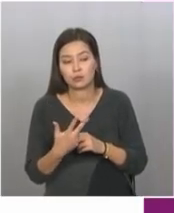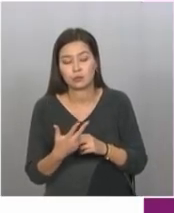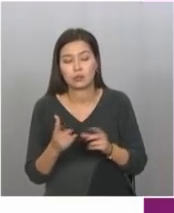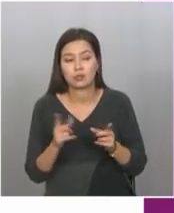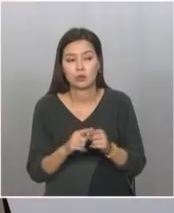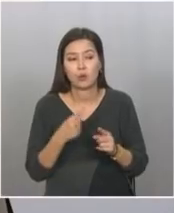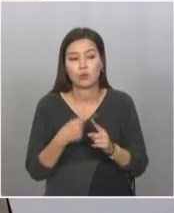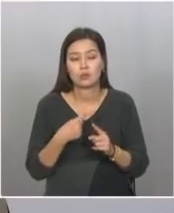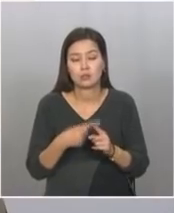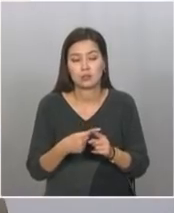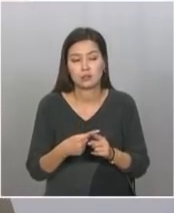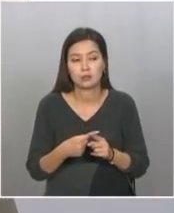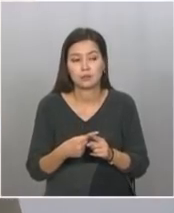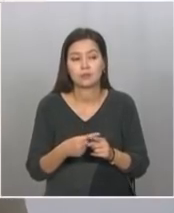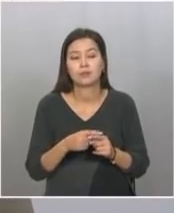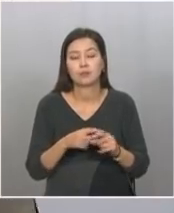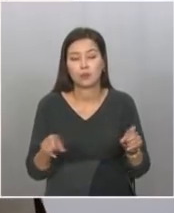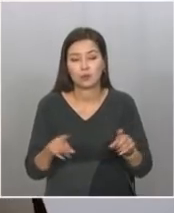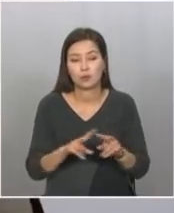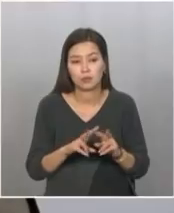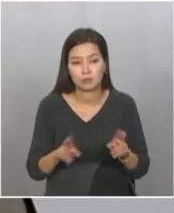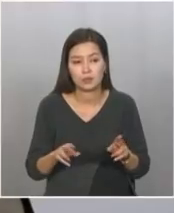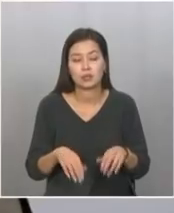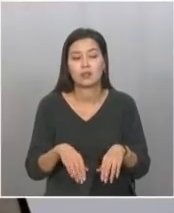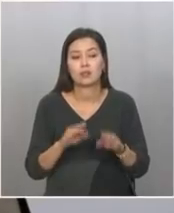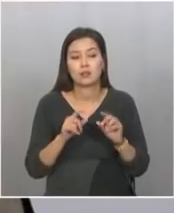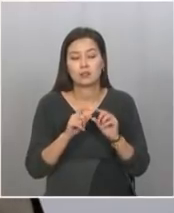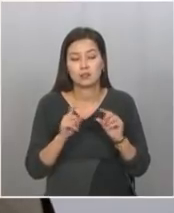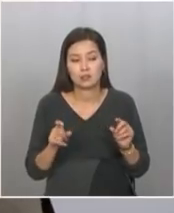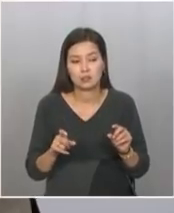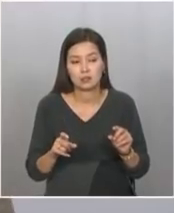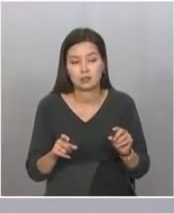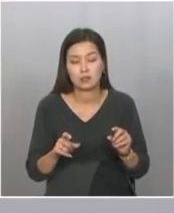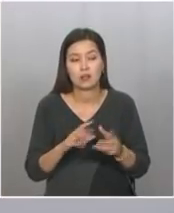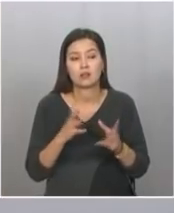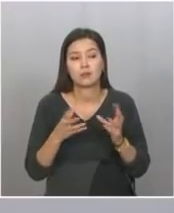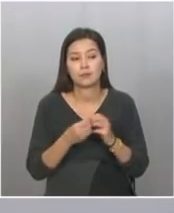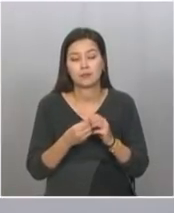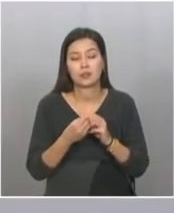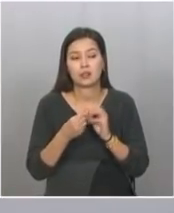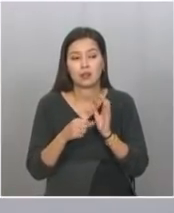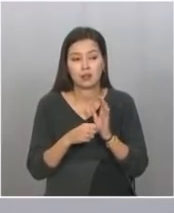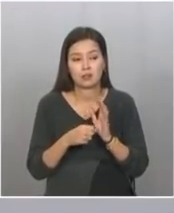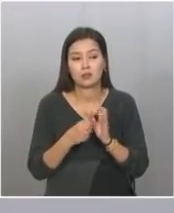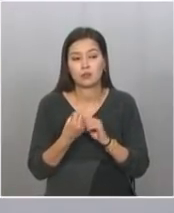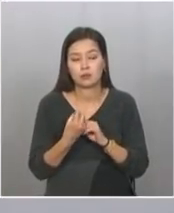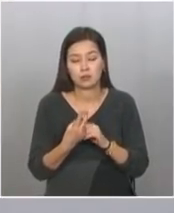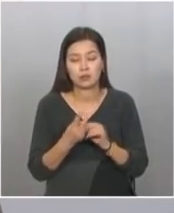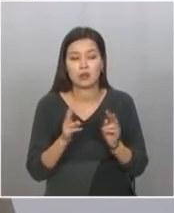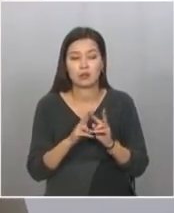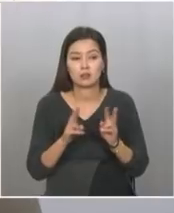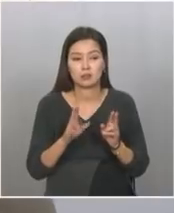3-тің қосындысы. Бөлімдері бірдей, сол күйінше қалады. Және 3 пен 3-тің қосындысы 6